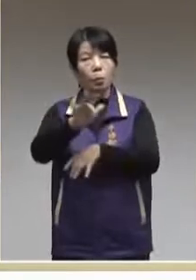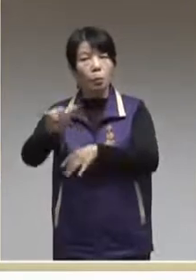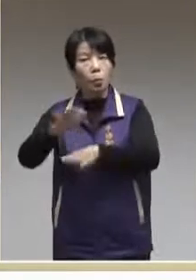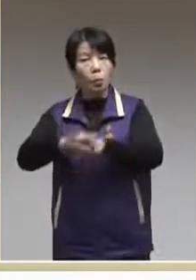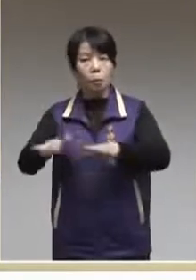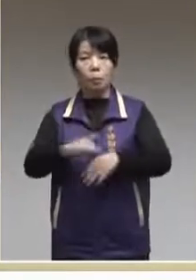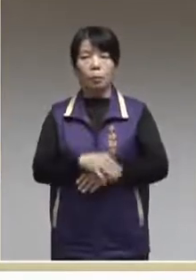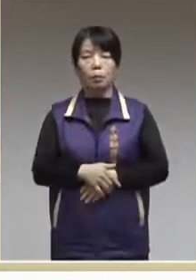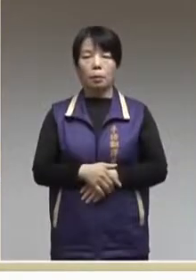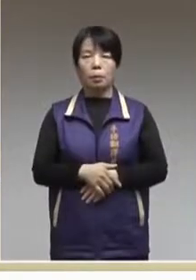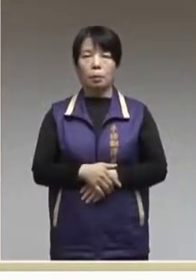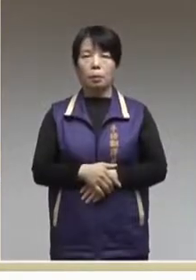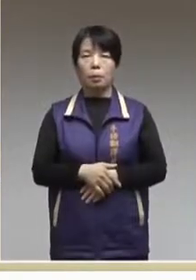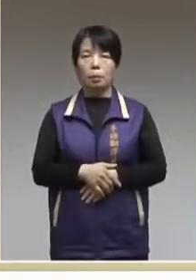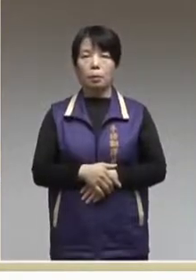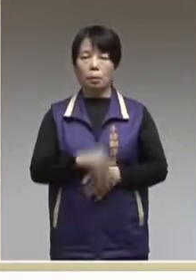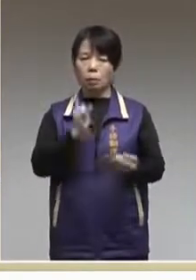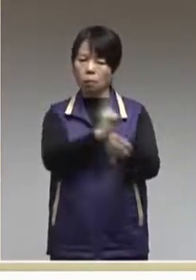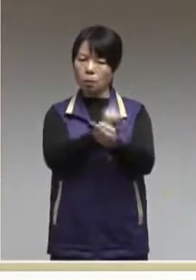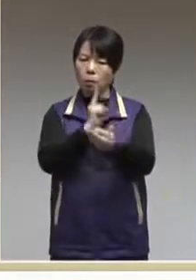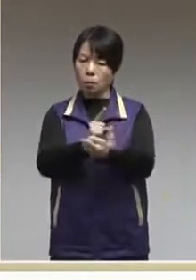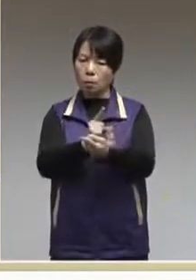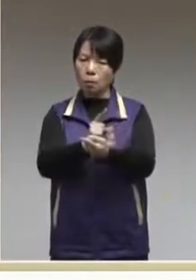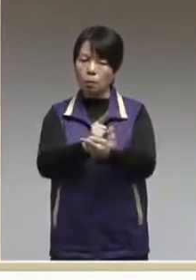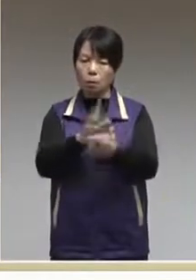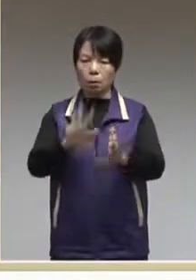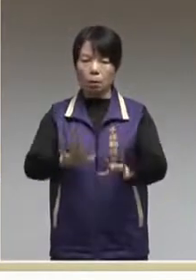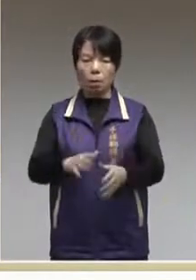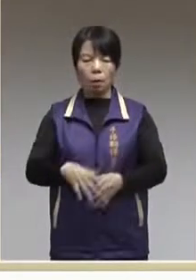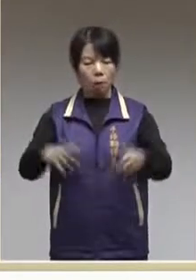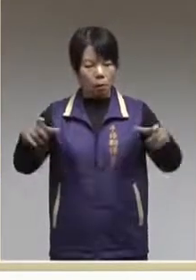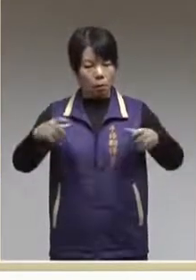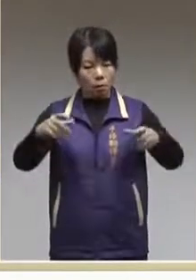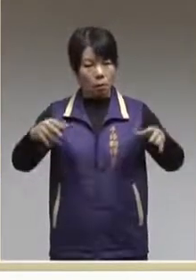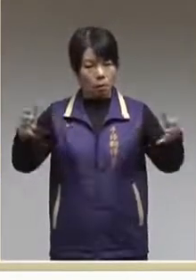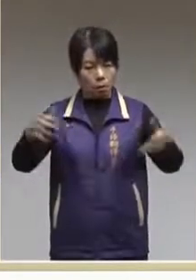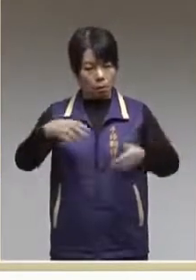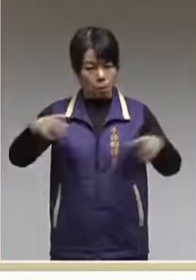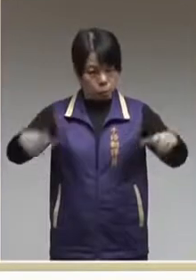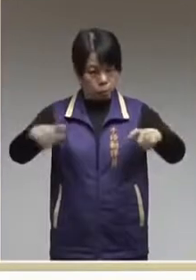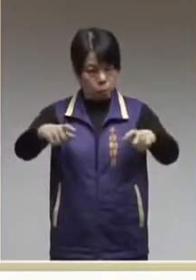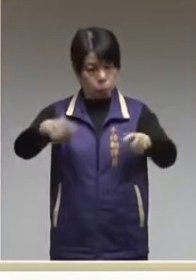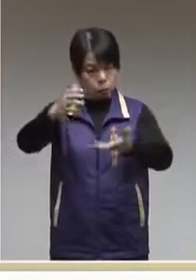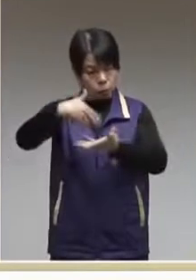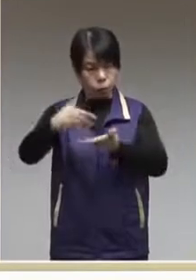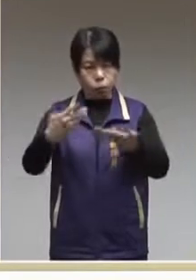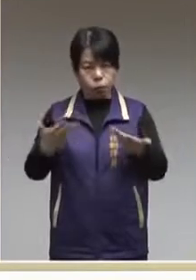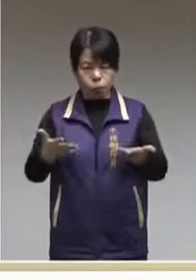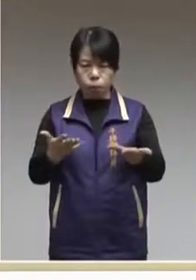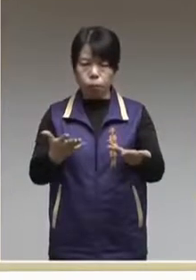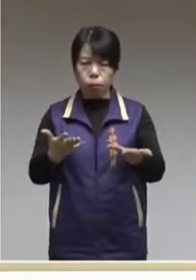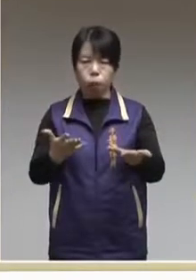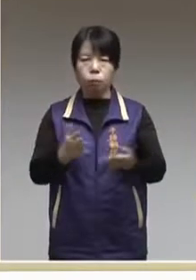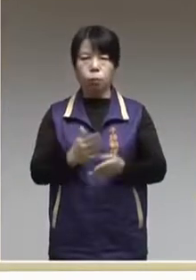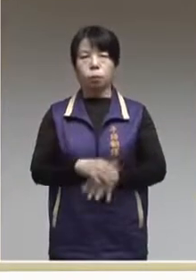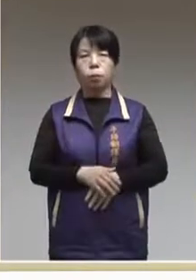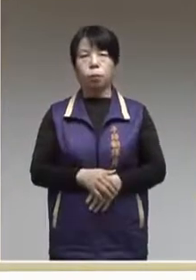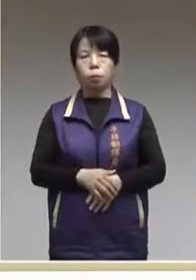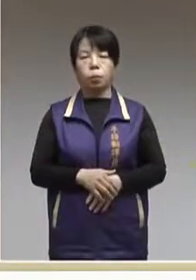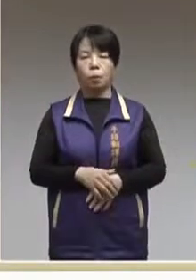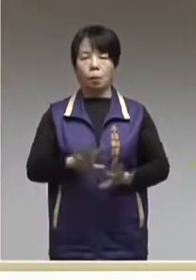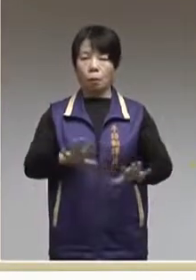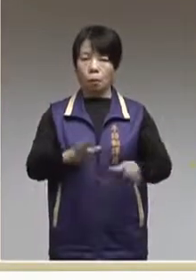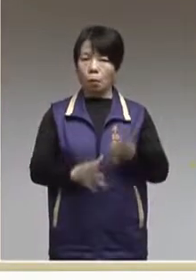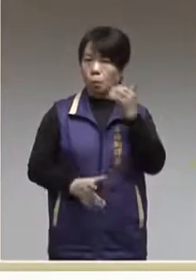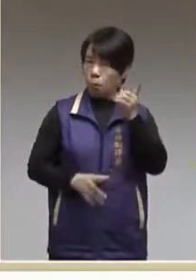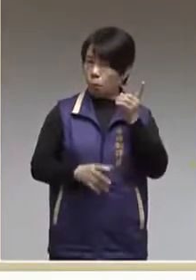人在都在这个对象上面并不是那么的清楚。那我们是建议啦齁，那可能有手机